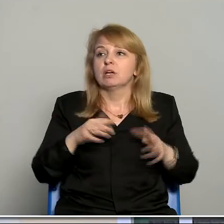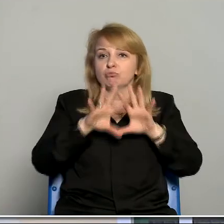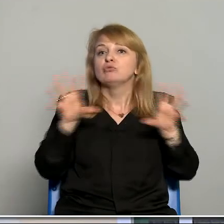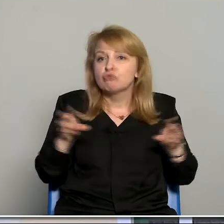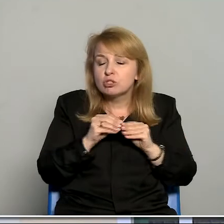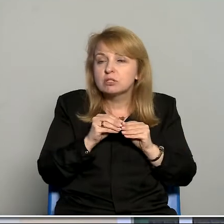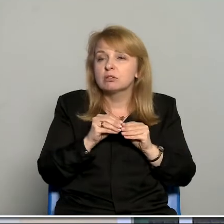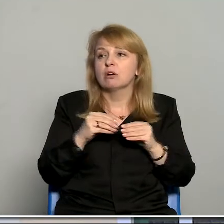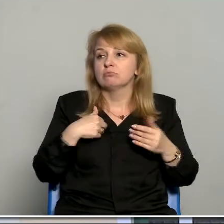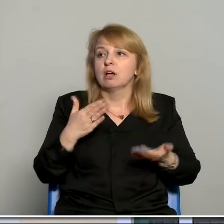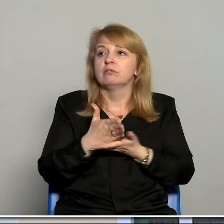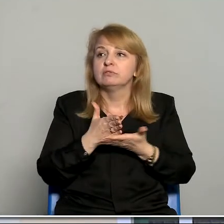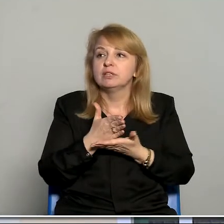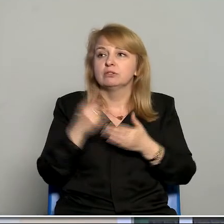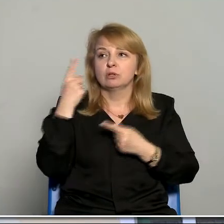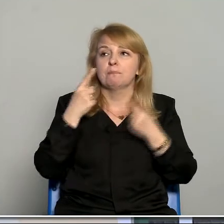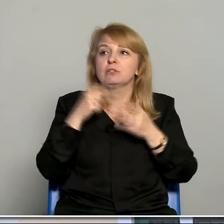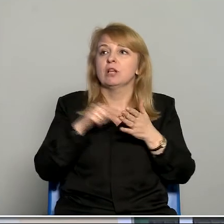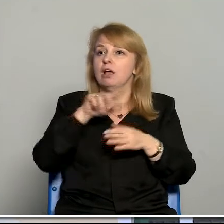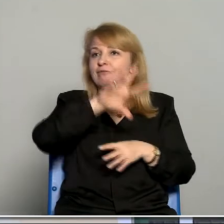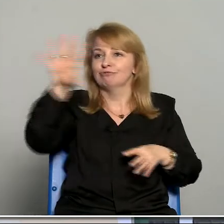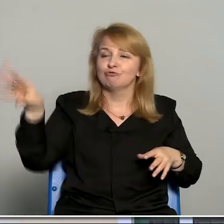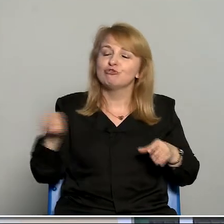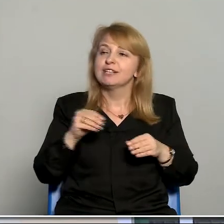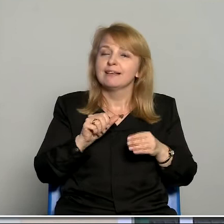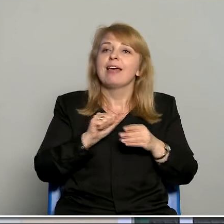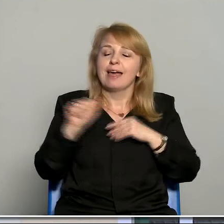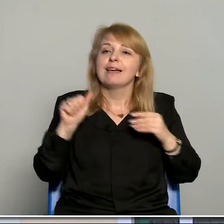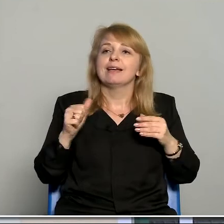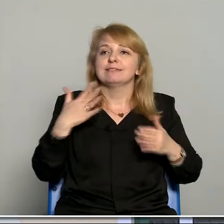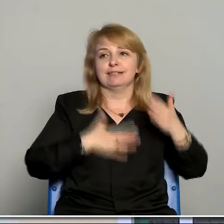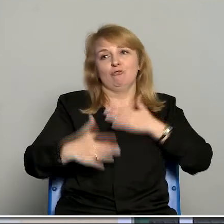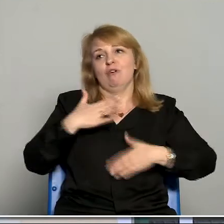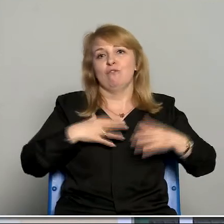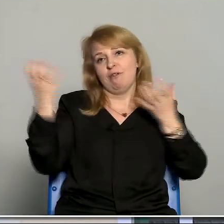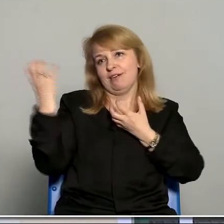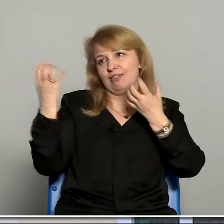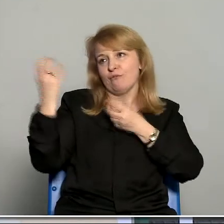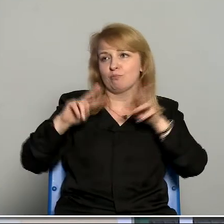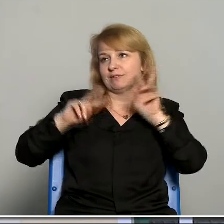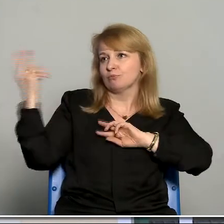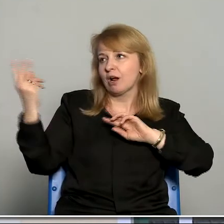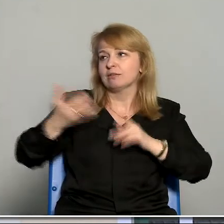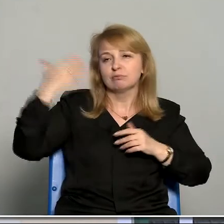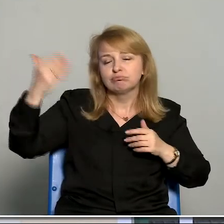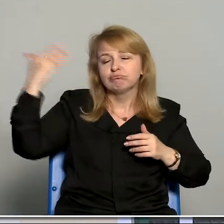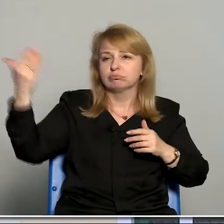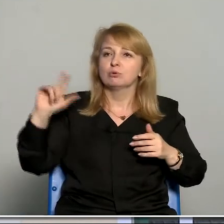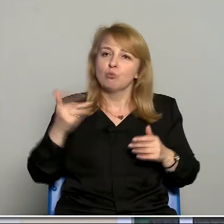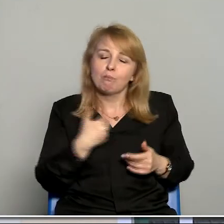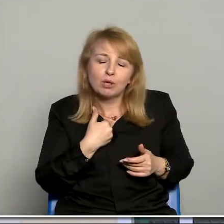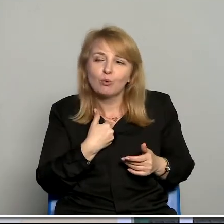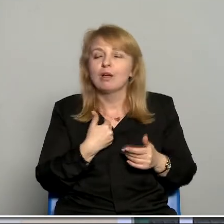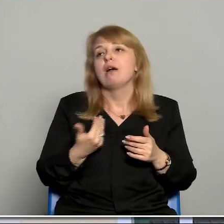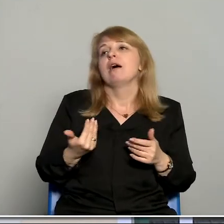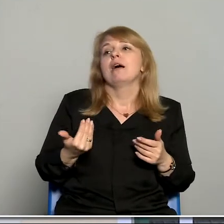wszystko. Mam nadzieję, że są Państwo chociaż częściowo satysfakcjonowani z tego harmonogramu naboru,